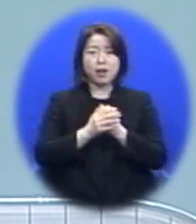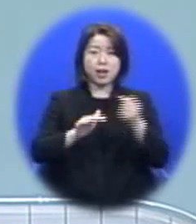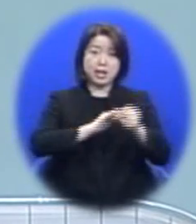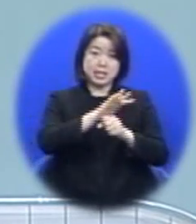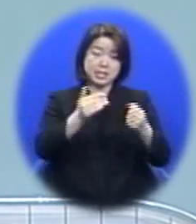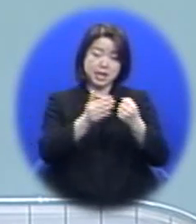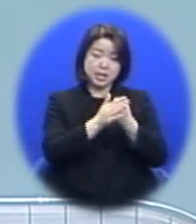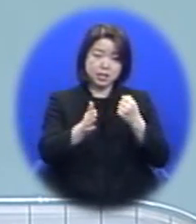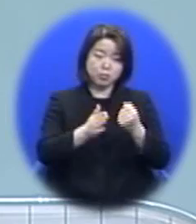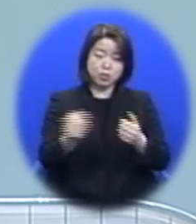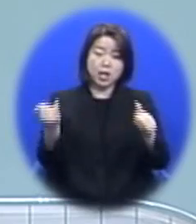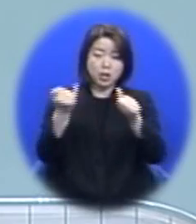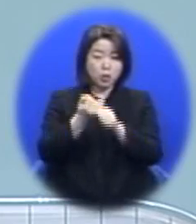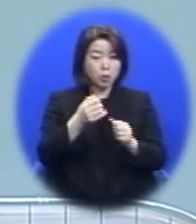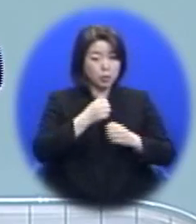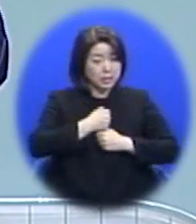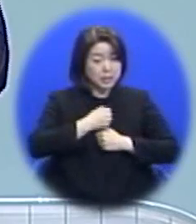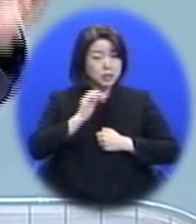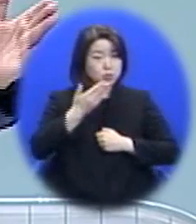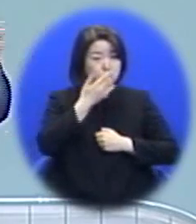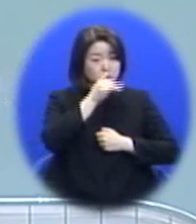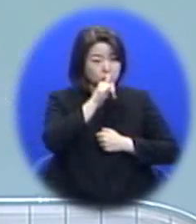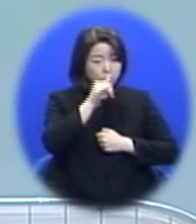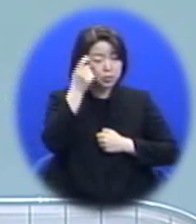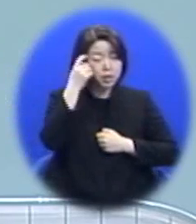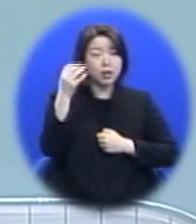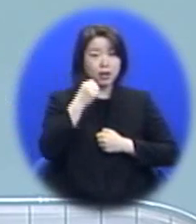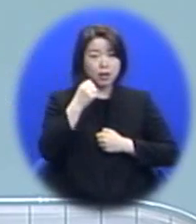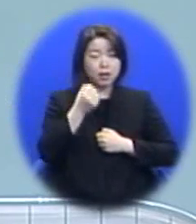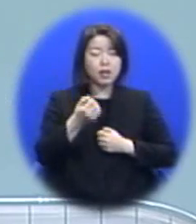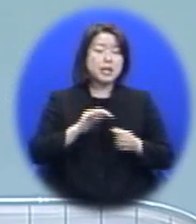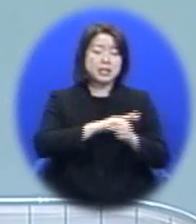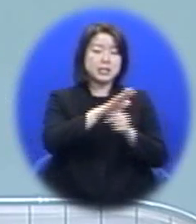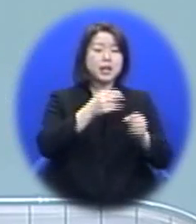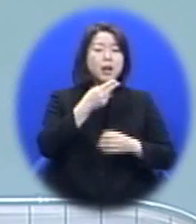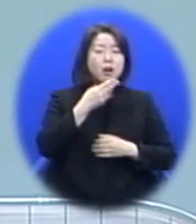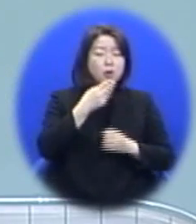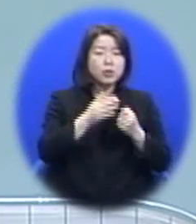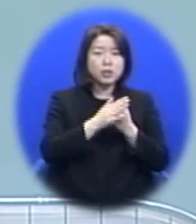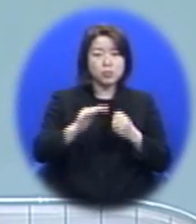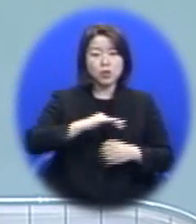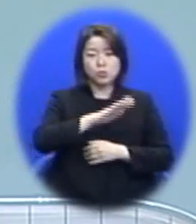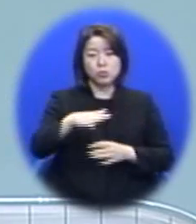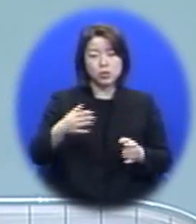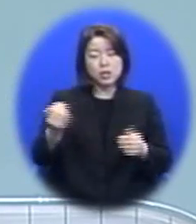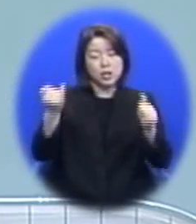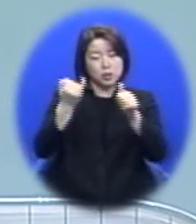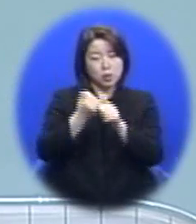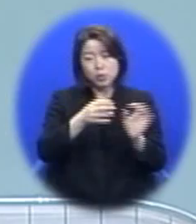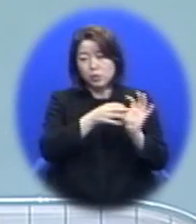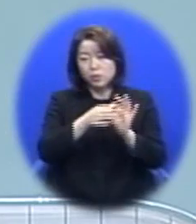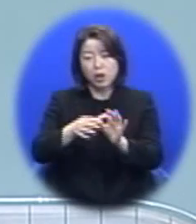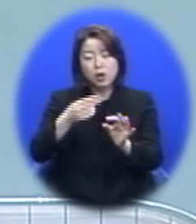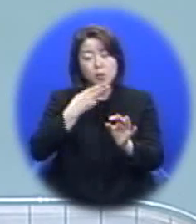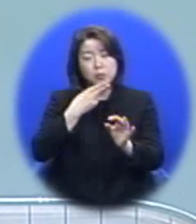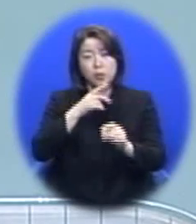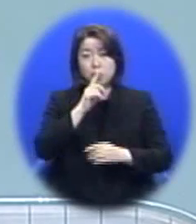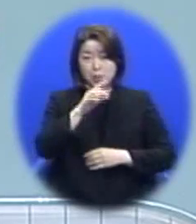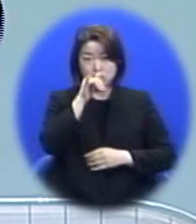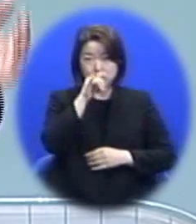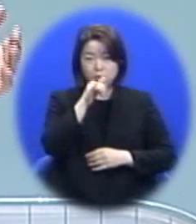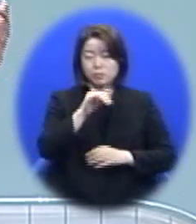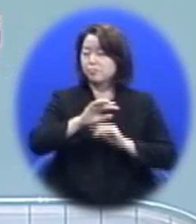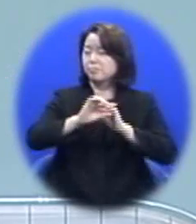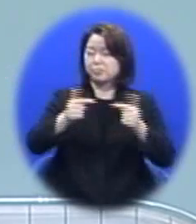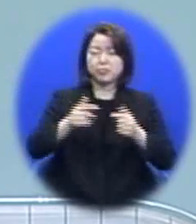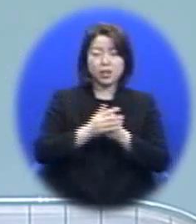결혼이 지켜질 거라고. 사랑이 없으니까 이제 우리 결혼은 더 이상 지탱할 수 없다고. 그렇지 않습니다.